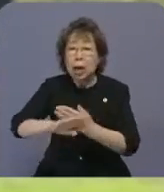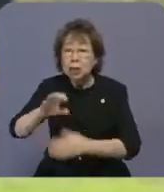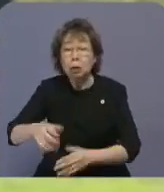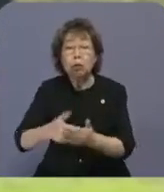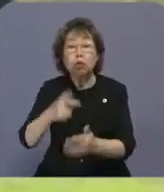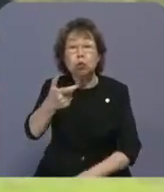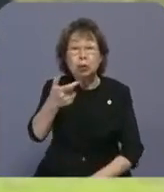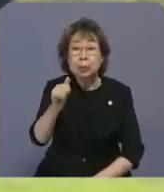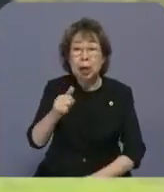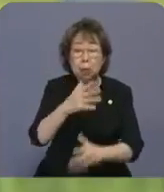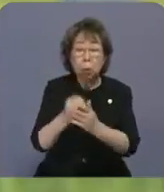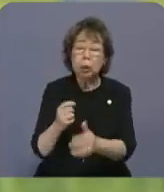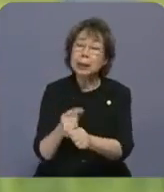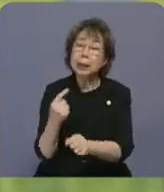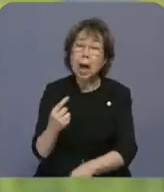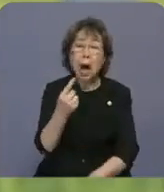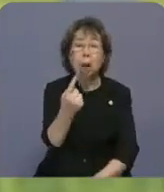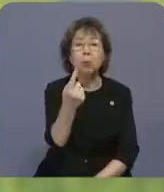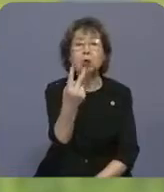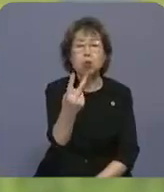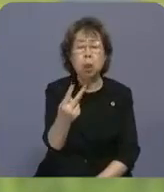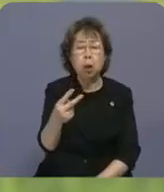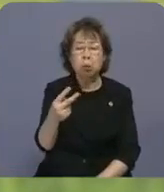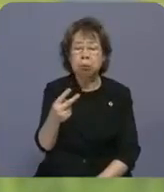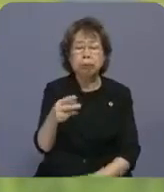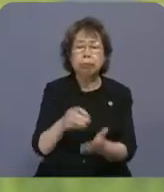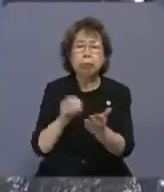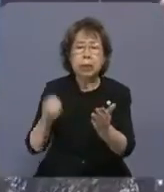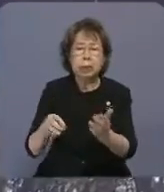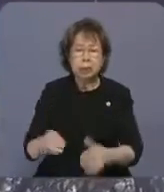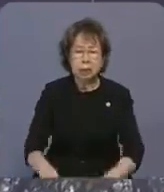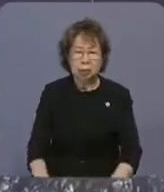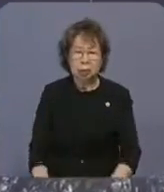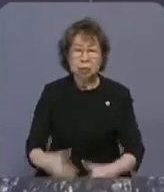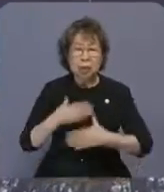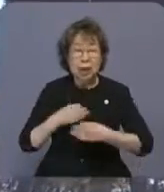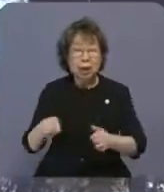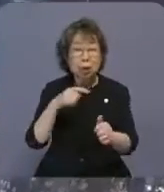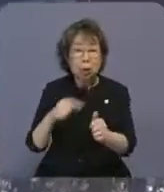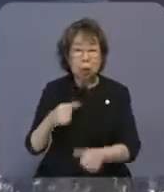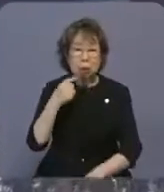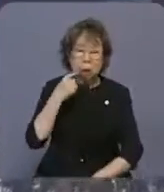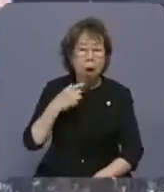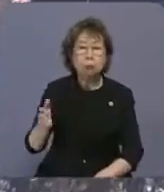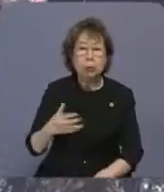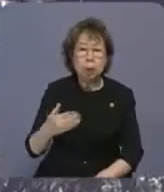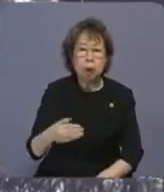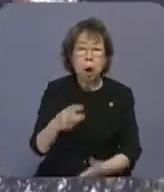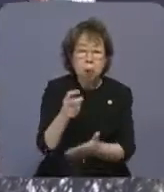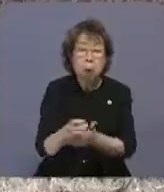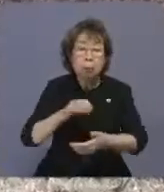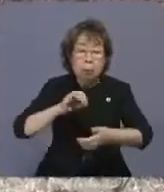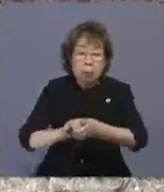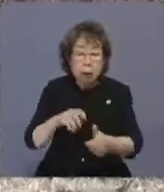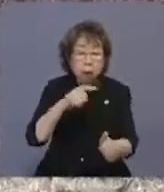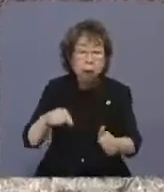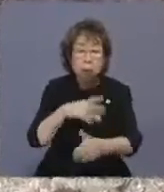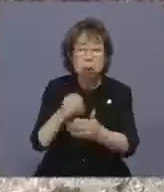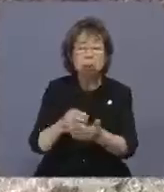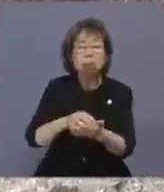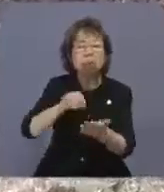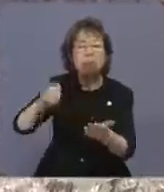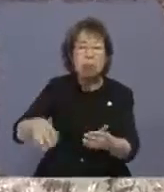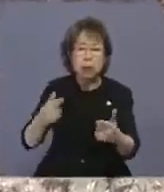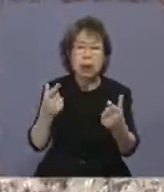60여 명은 지난해 두 차례 교육을 건너뛰었습니다. 안전교육 강화는커녕 법이 정한 교육도 제대로 안